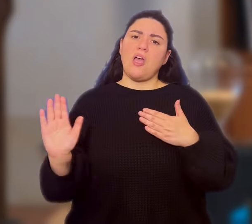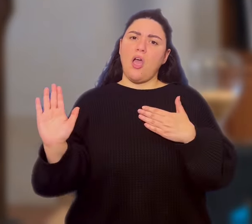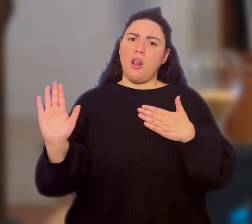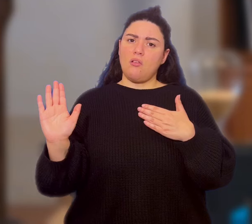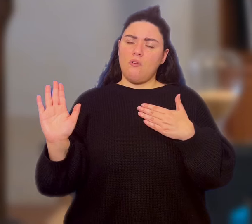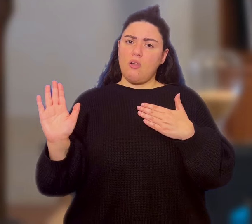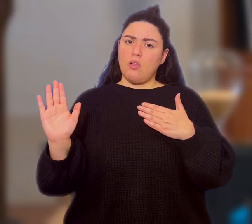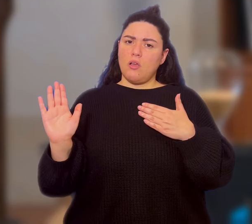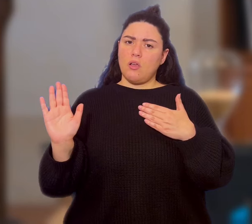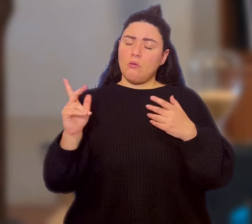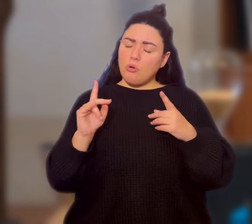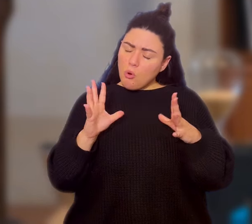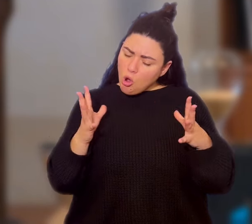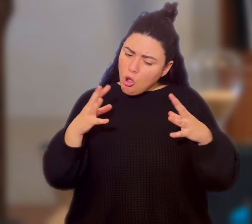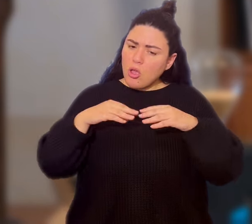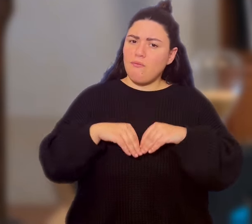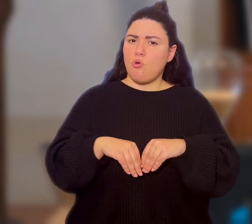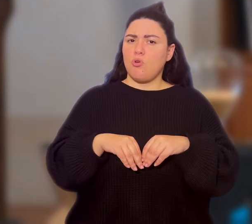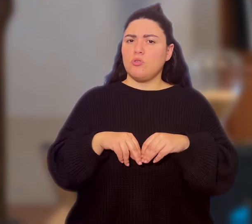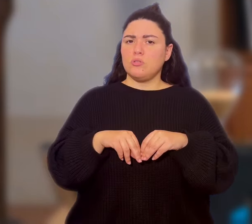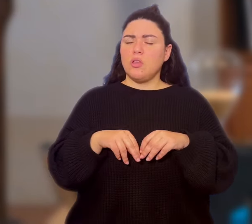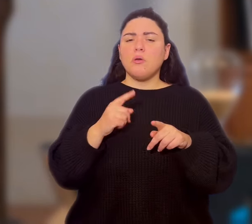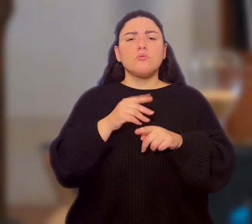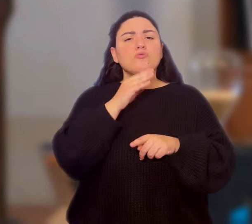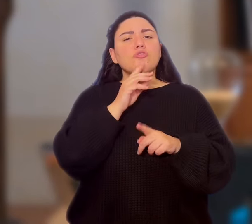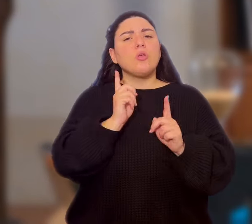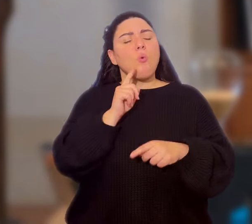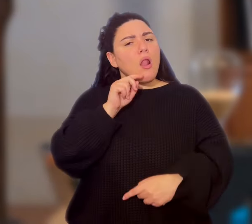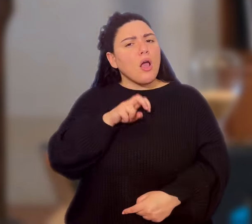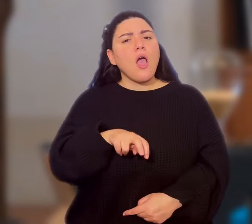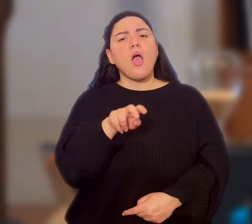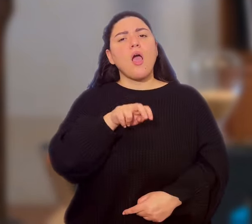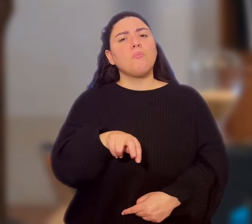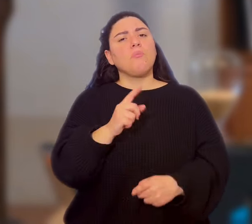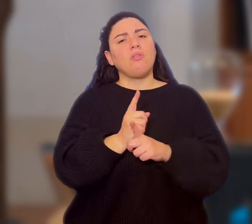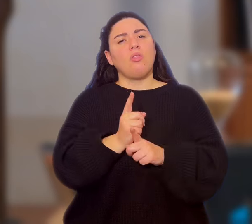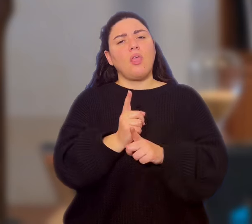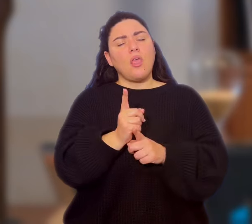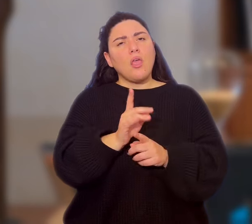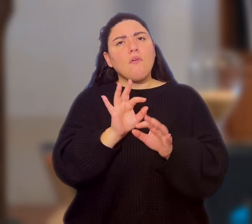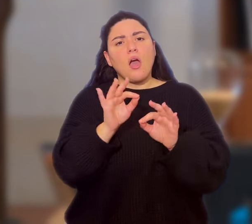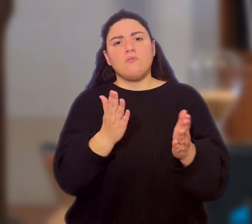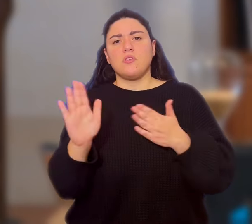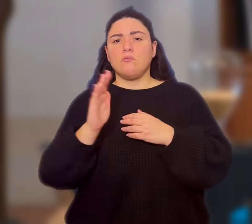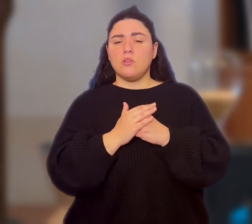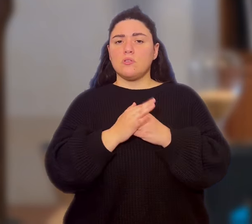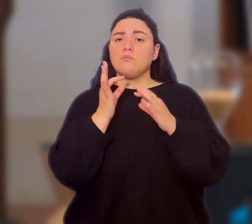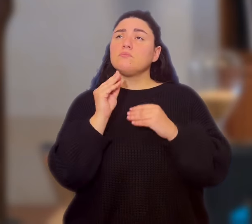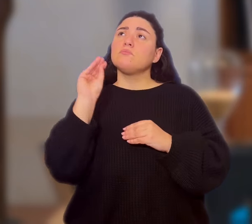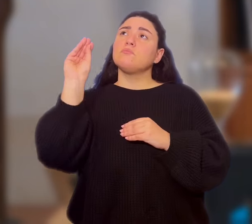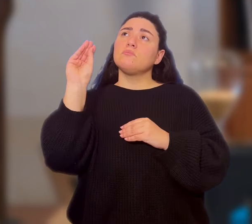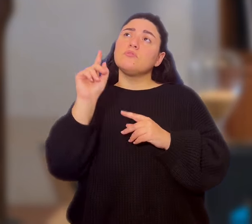è coinvolta in questo cammino di redenzione chiediamo al signore la grazia in